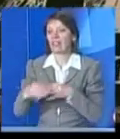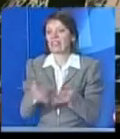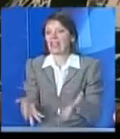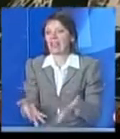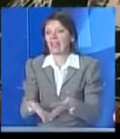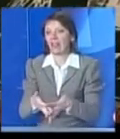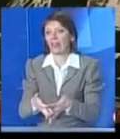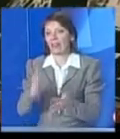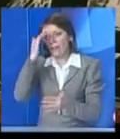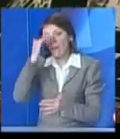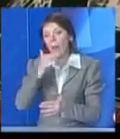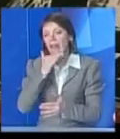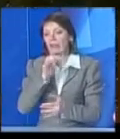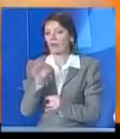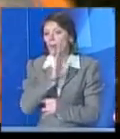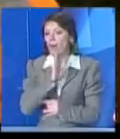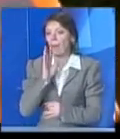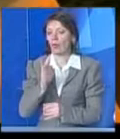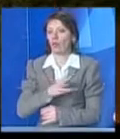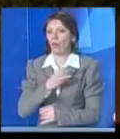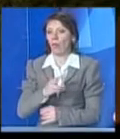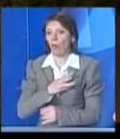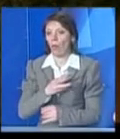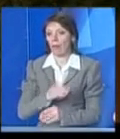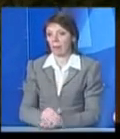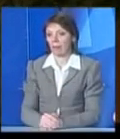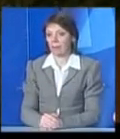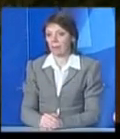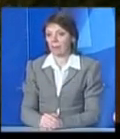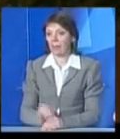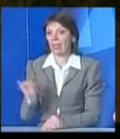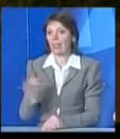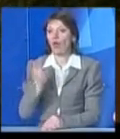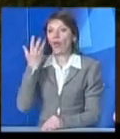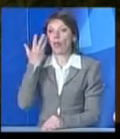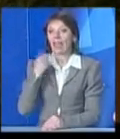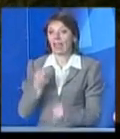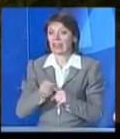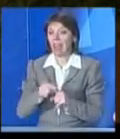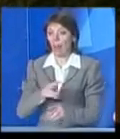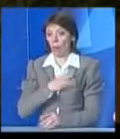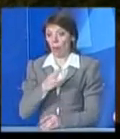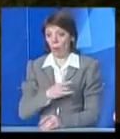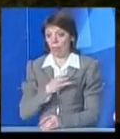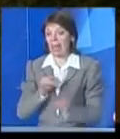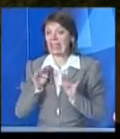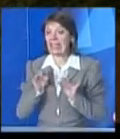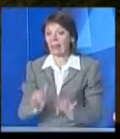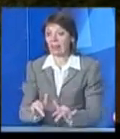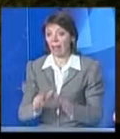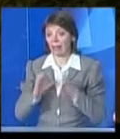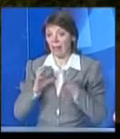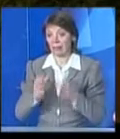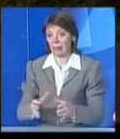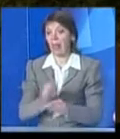в батьківську любов, мамину любов, предків любов. І коли б оця любов діяла на землі,